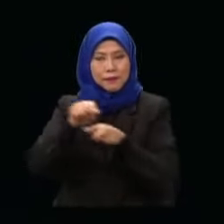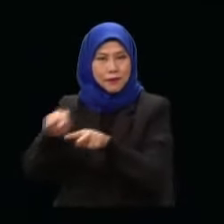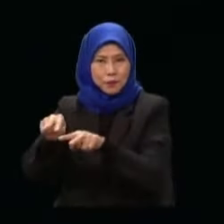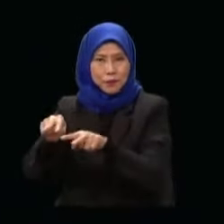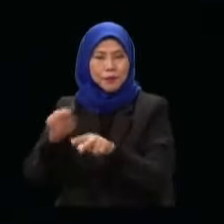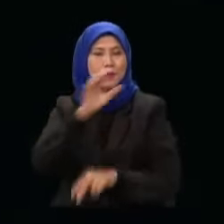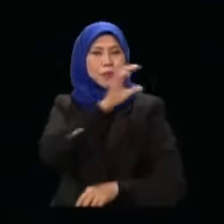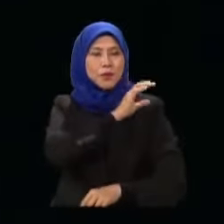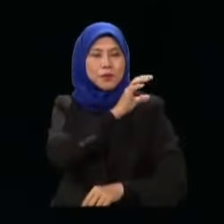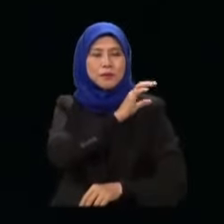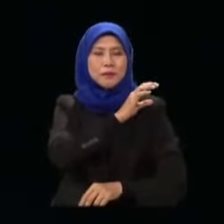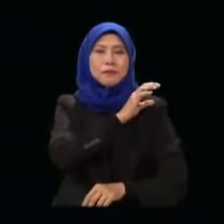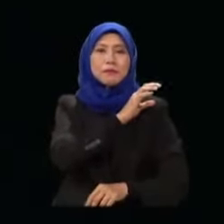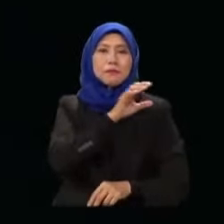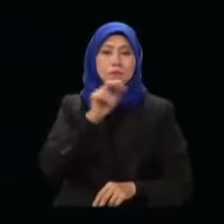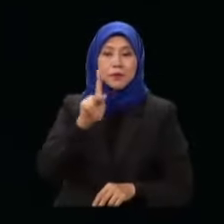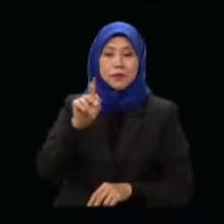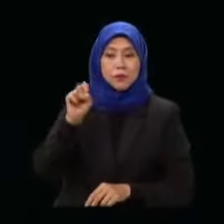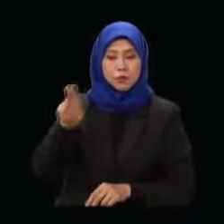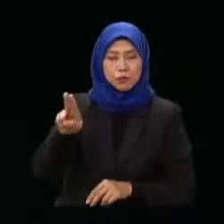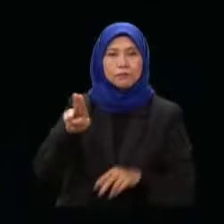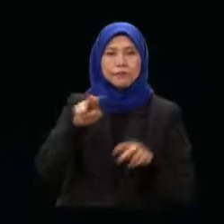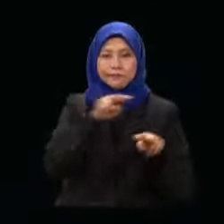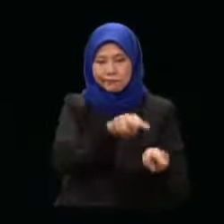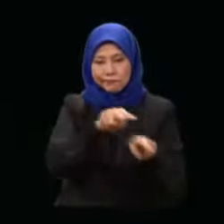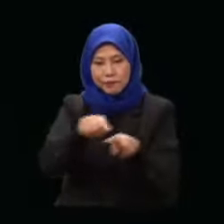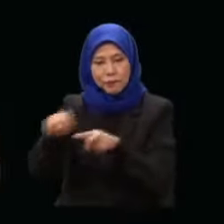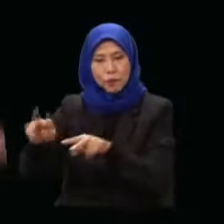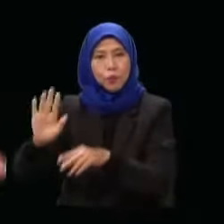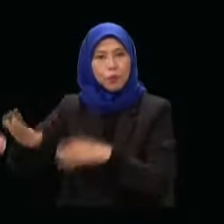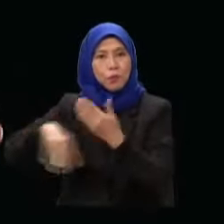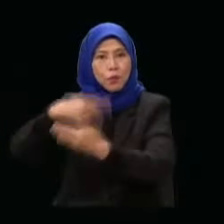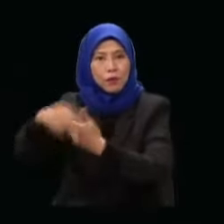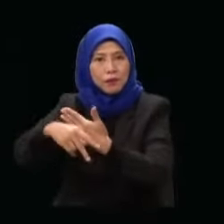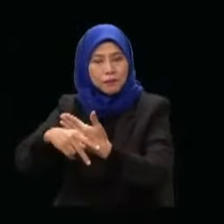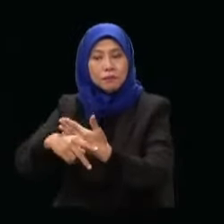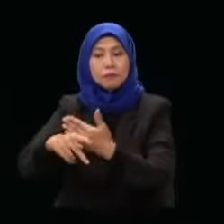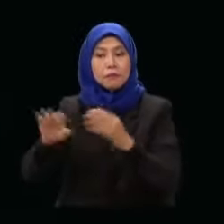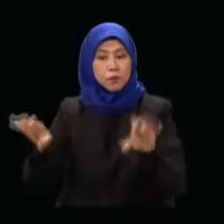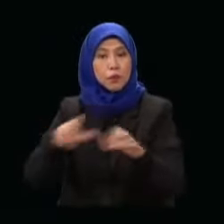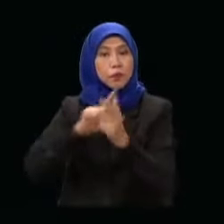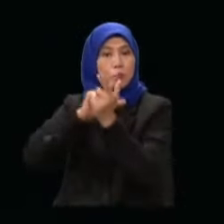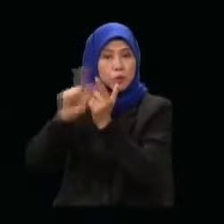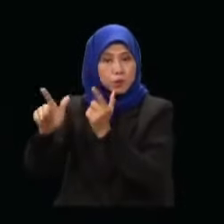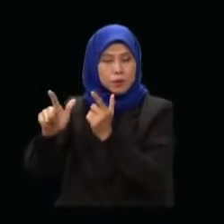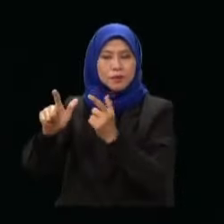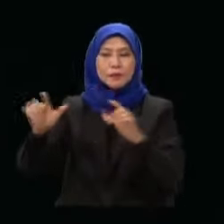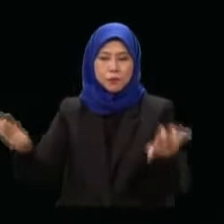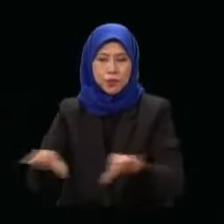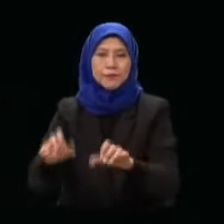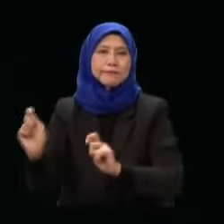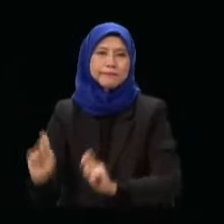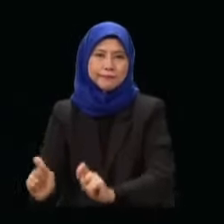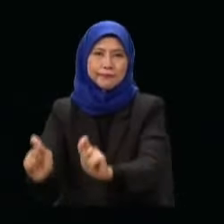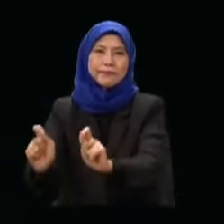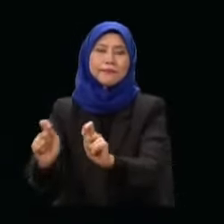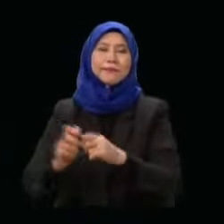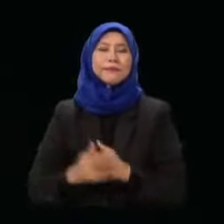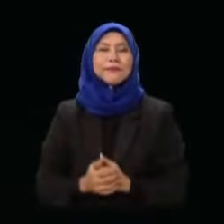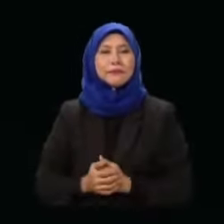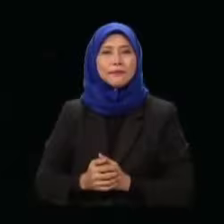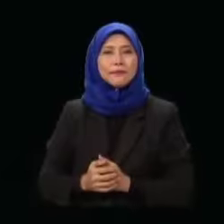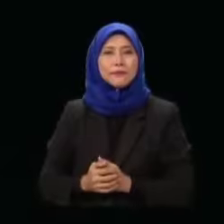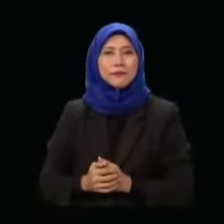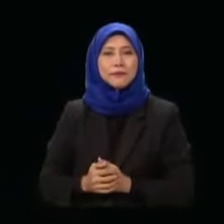juga akeh untuk memantau pelaksanaan program yang telah diberikan kelulusan melihat ongkose penilai menjadi